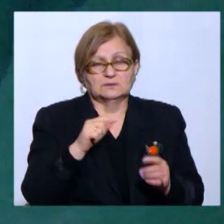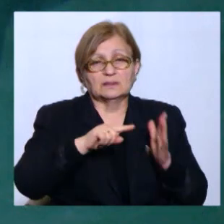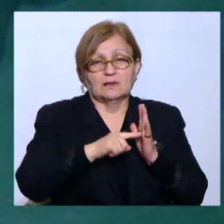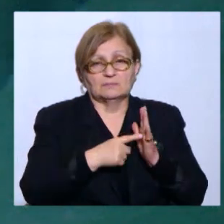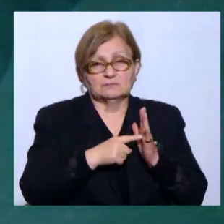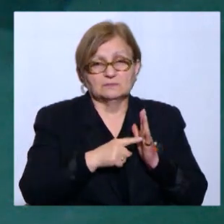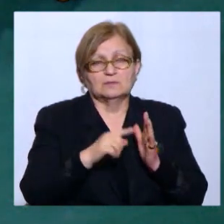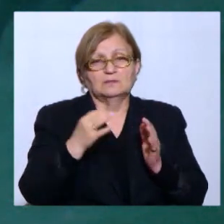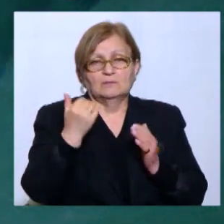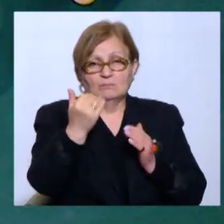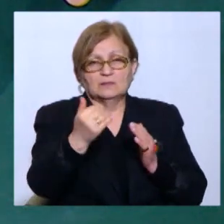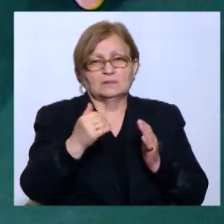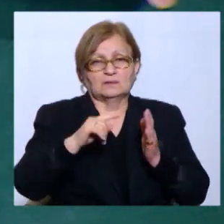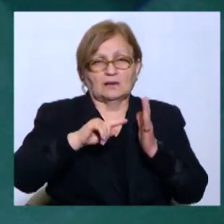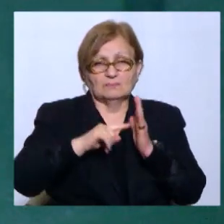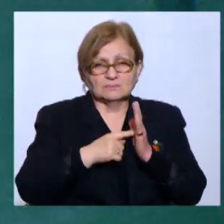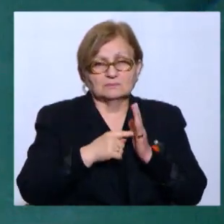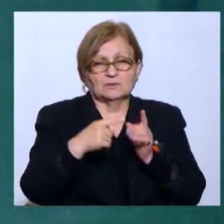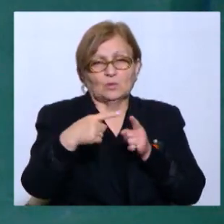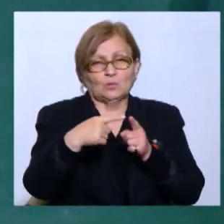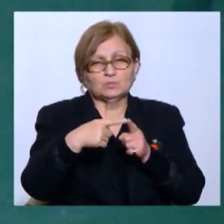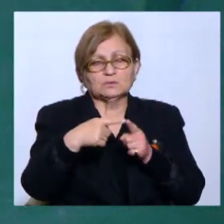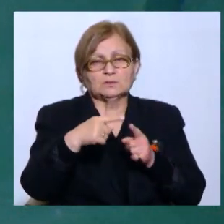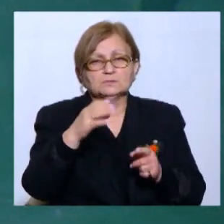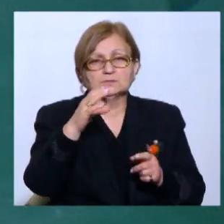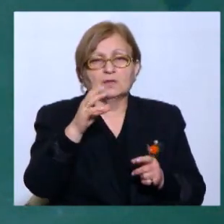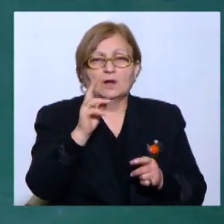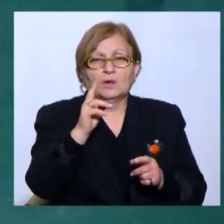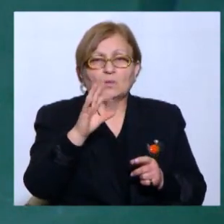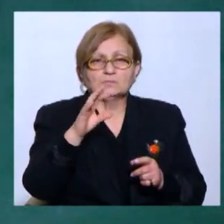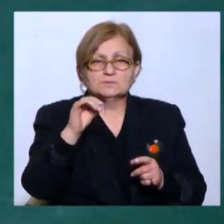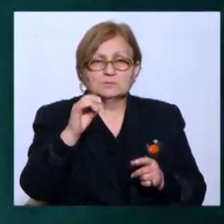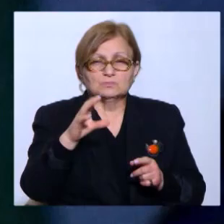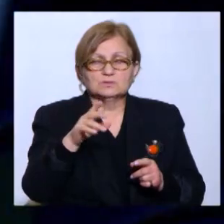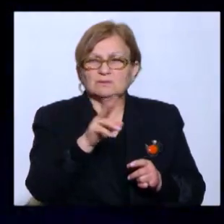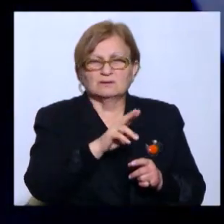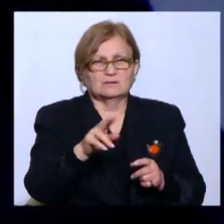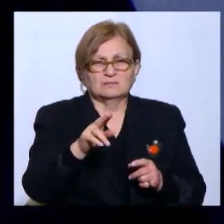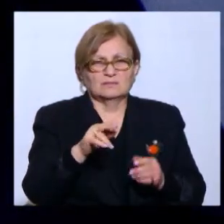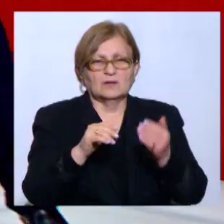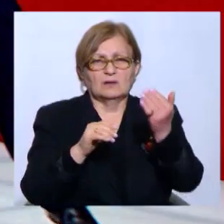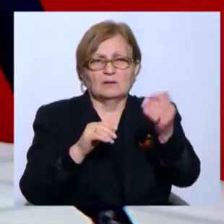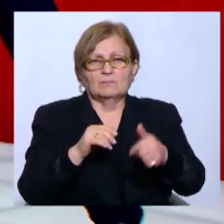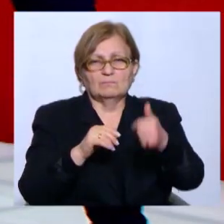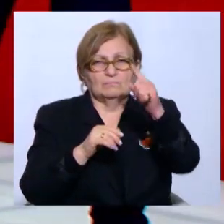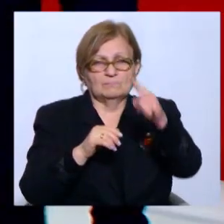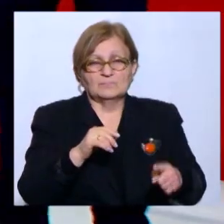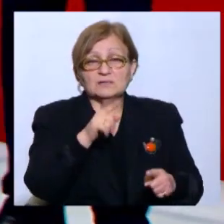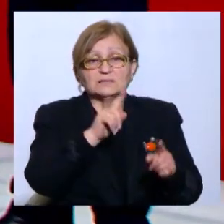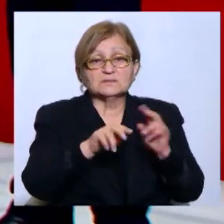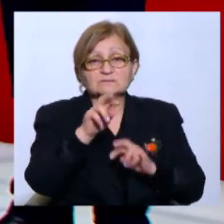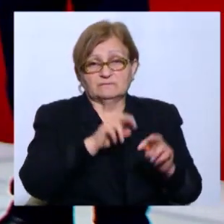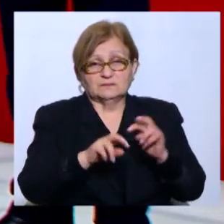ნამრავლის გამრავლებული მათ შორის კუთხის კოსინუსზე. მათ შორის კუთხის კოსინუსი არის იგივე აი ამ გვერდის, რომელსაც ვეძებთ,